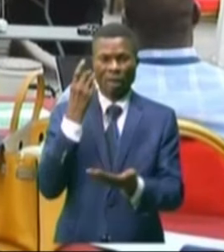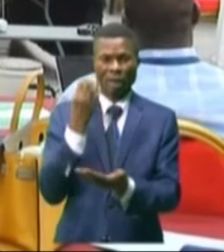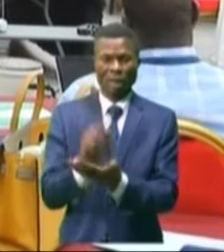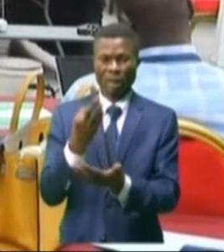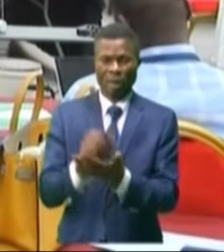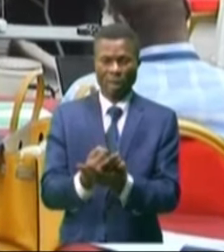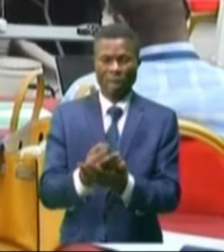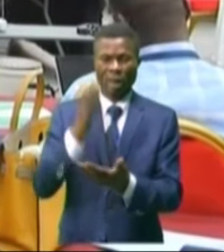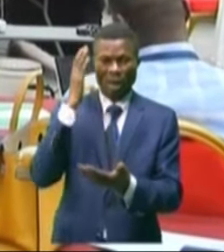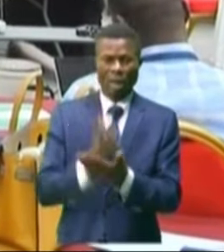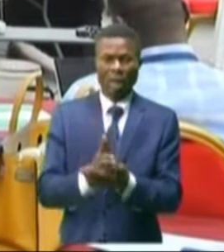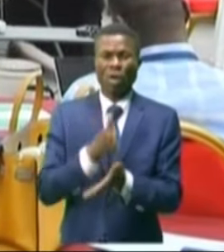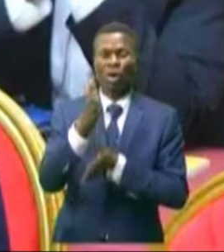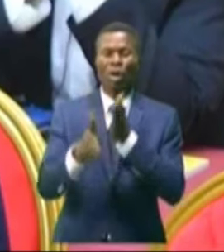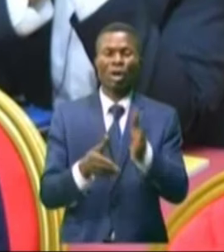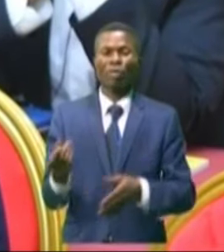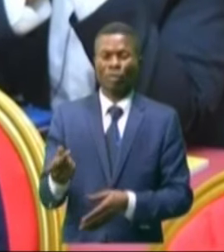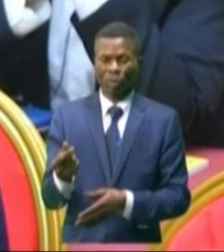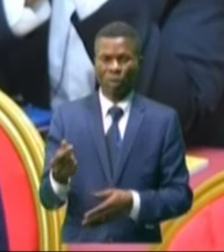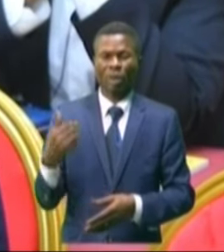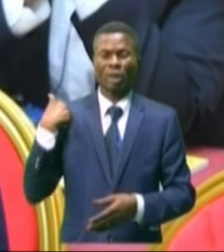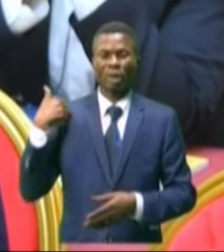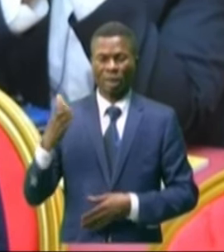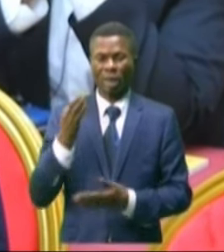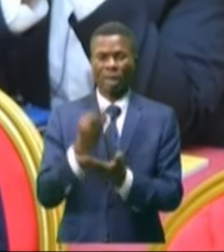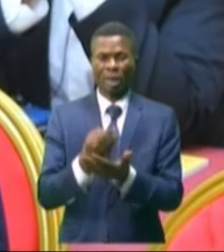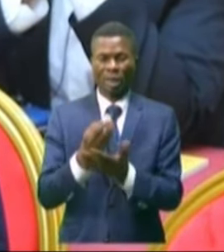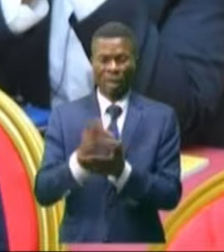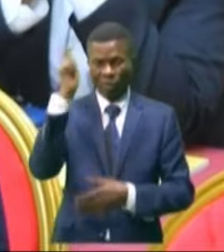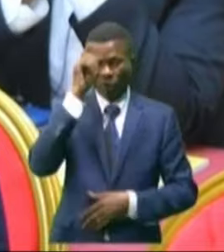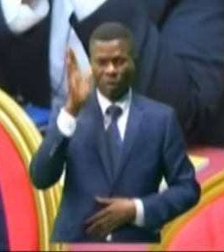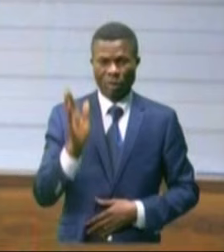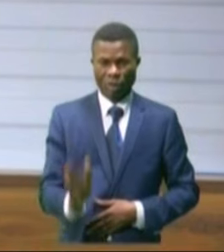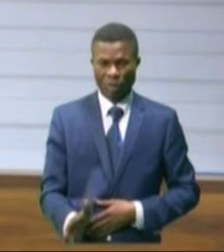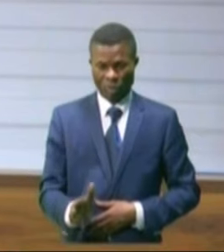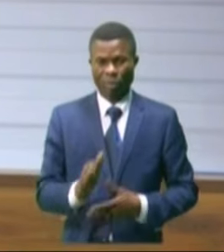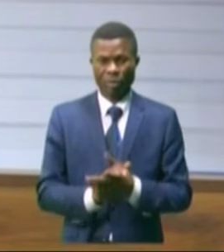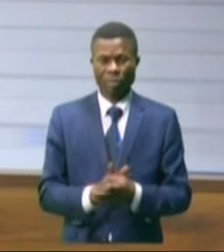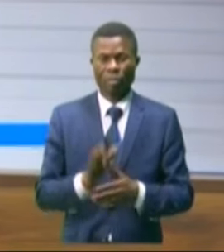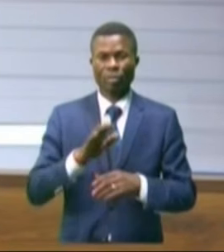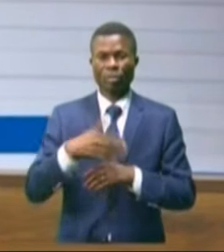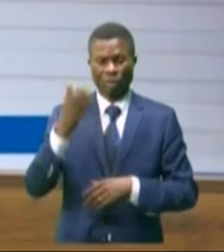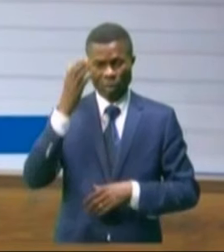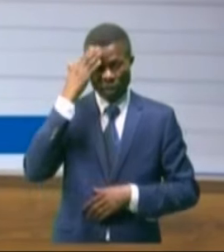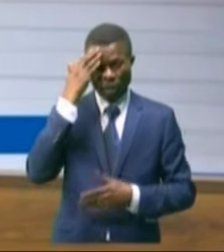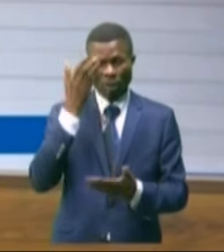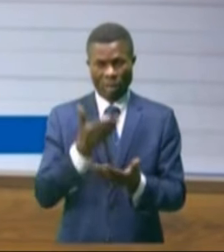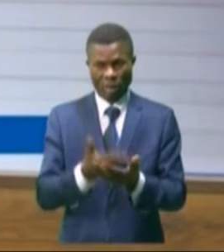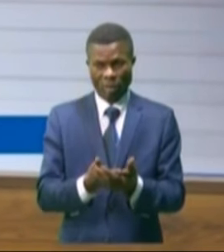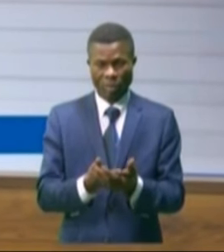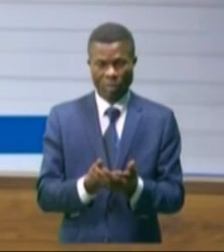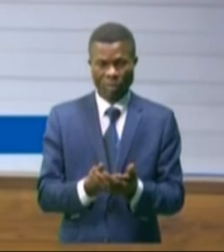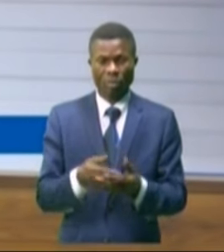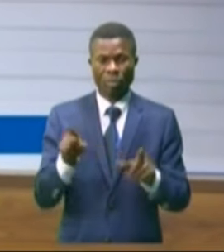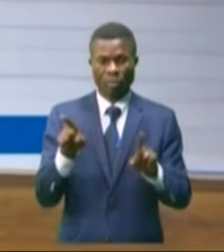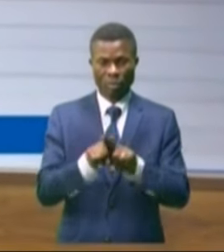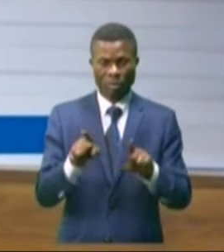lutte contre le blanchiment de capitaux et le financement du terrorisme. Vous devez savoir que pendant que nous sommes